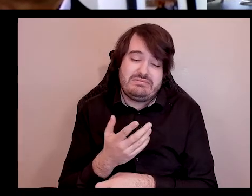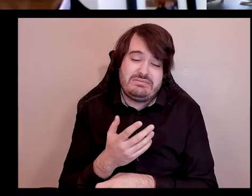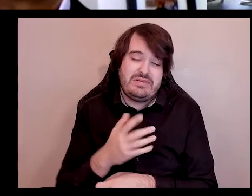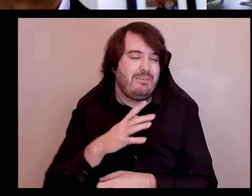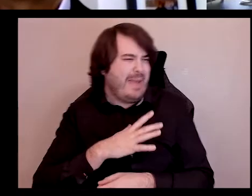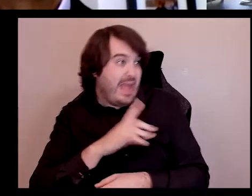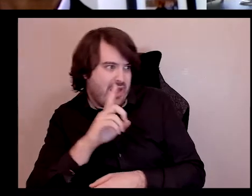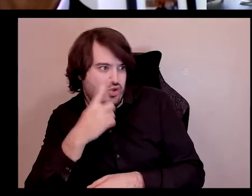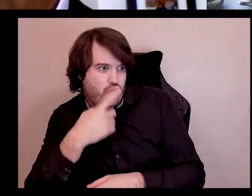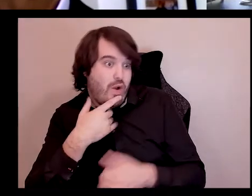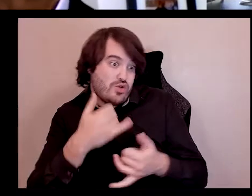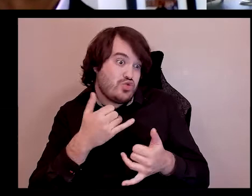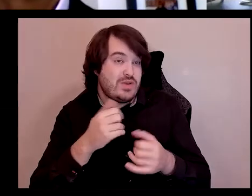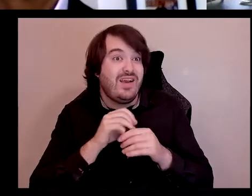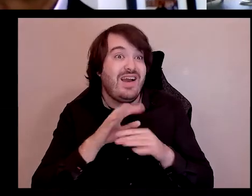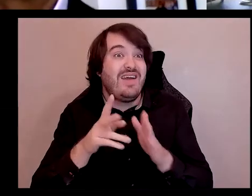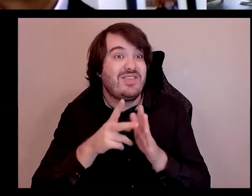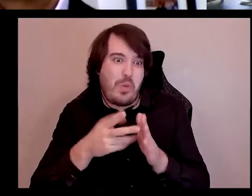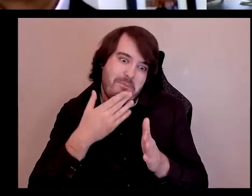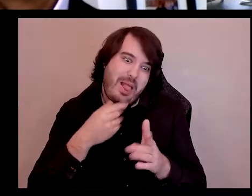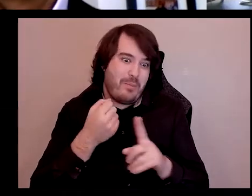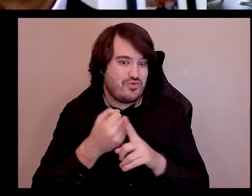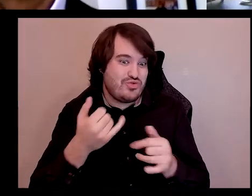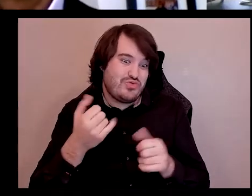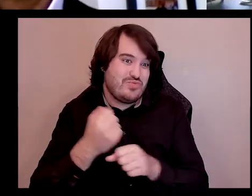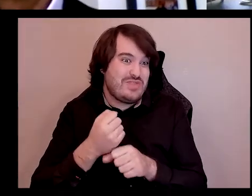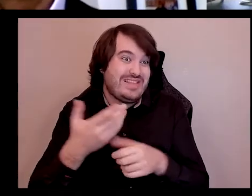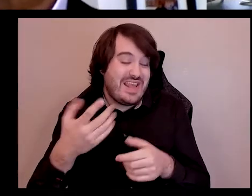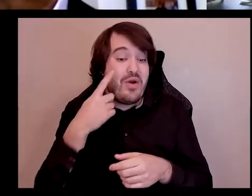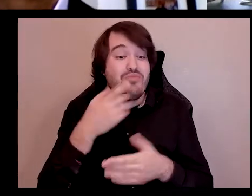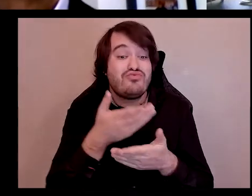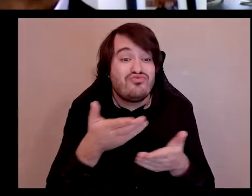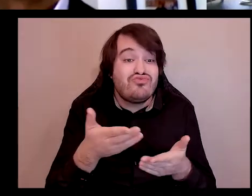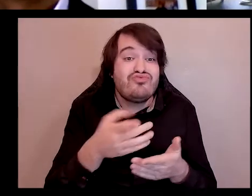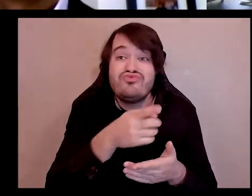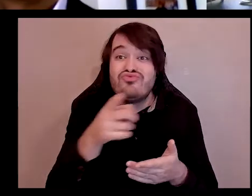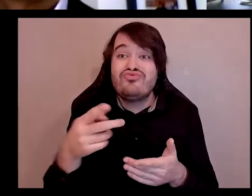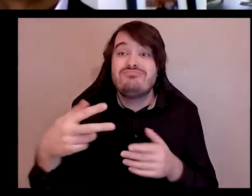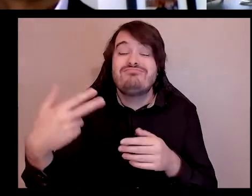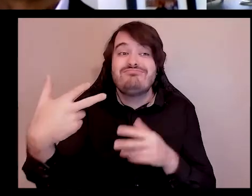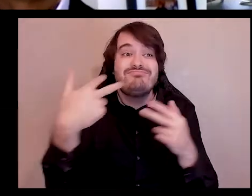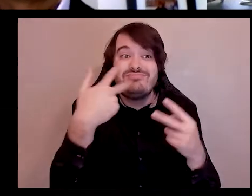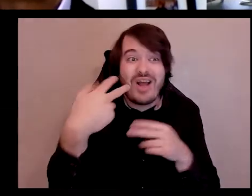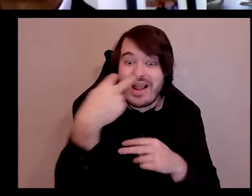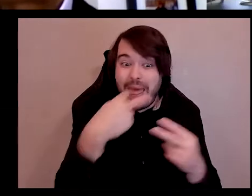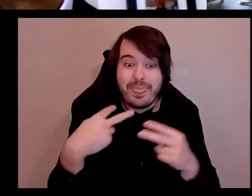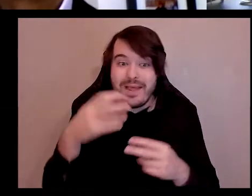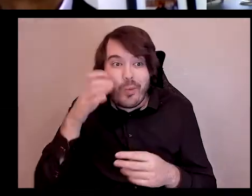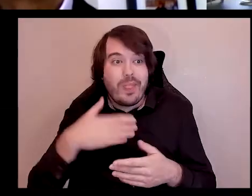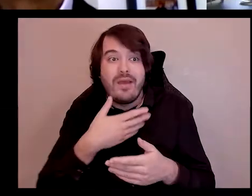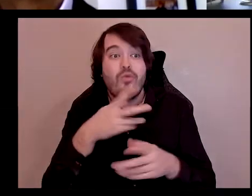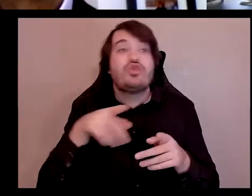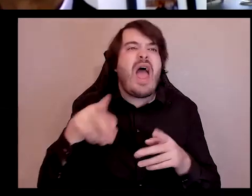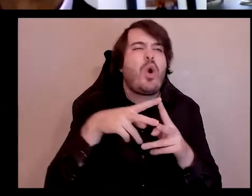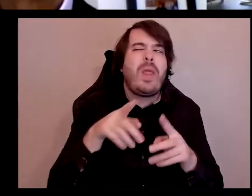parle du référencement parce qu'il y a très peu de publicités qui sont faites de notre part. Mais je crois que la capsule